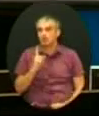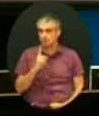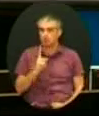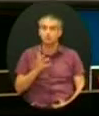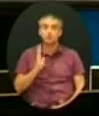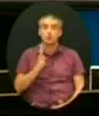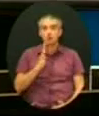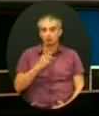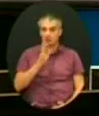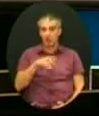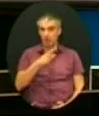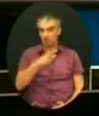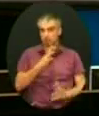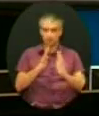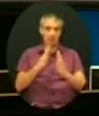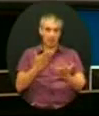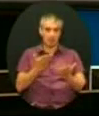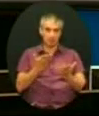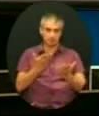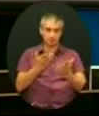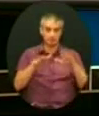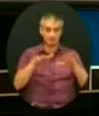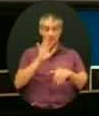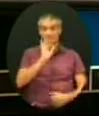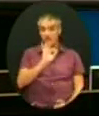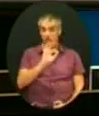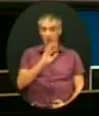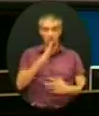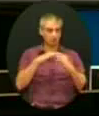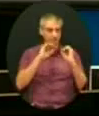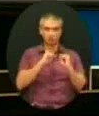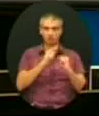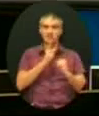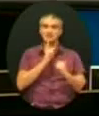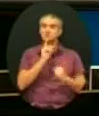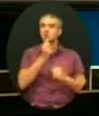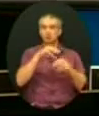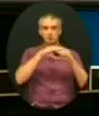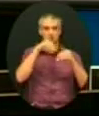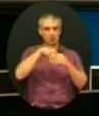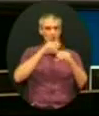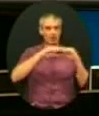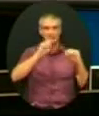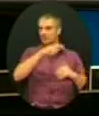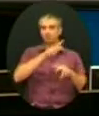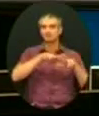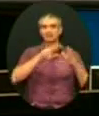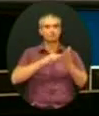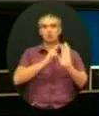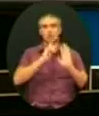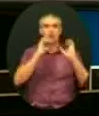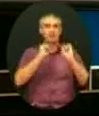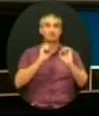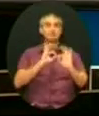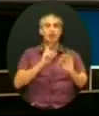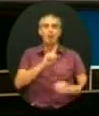מאוד שגם ככה הממשלה שלו נשענת על מיעוט בפרלמנט, זה לא שהוא במצב פוליטי יציב, בכלל